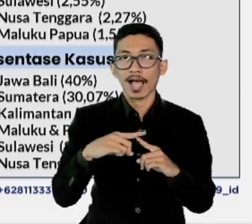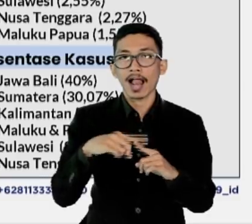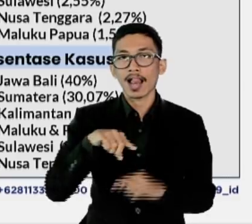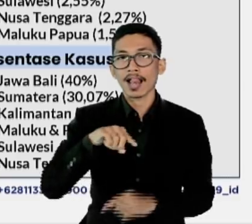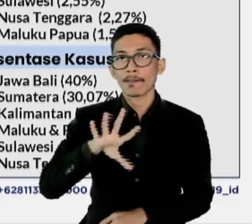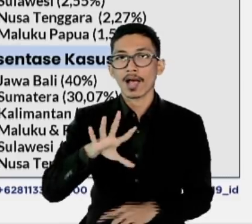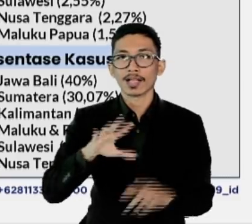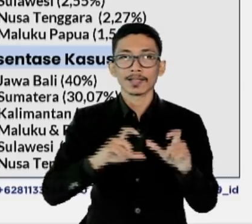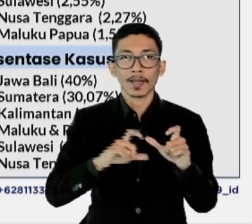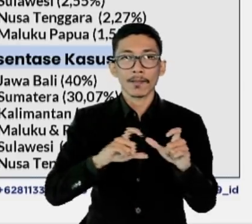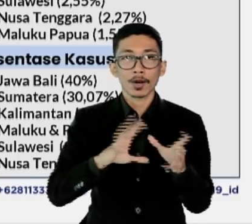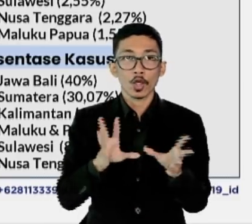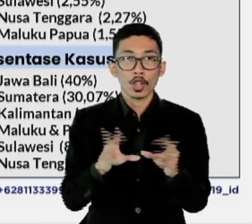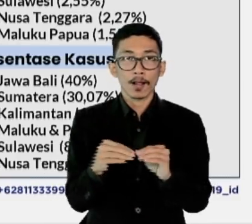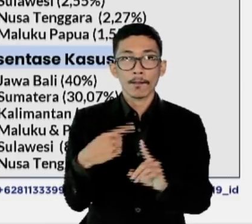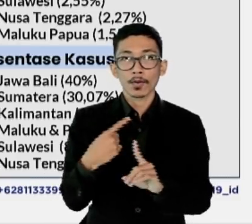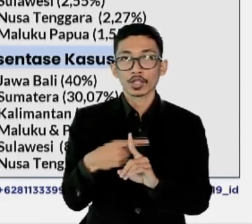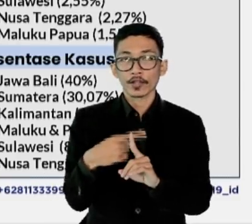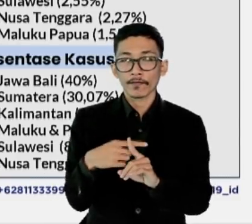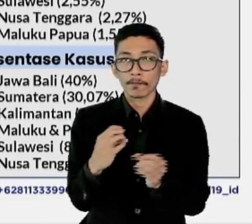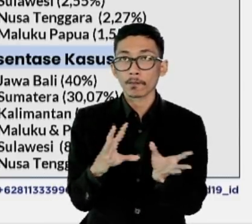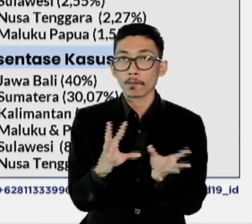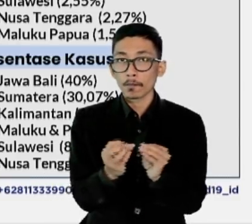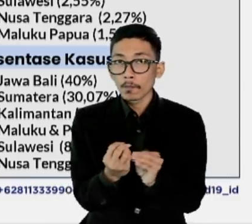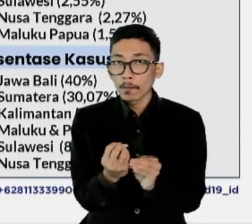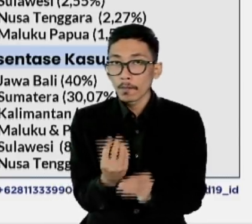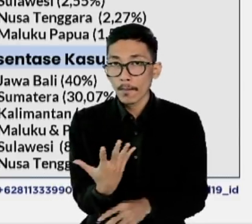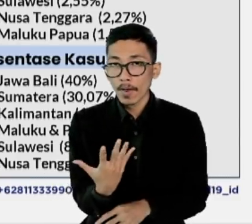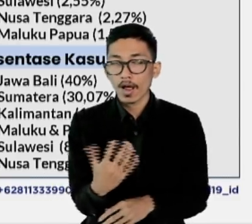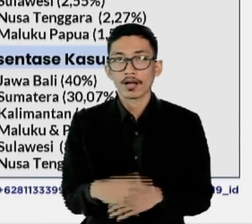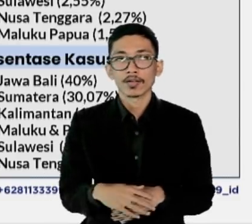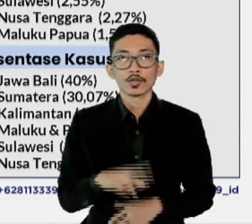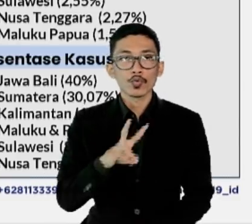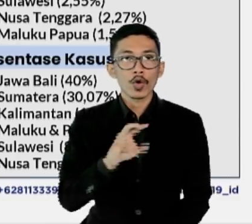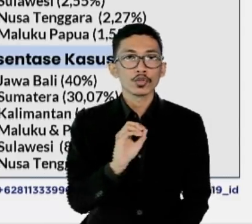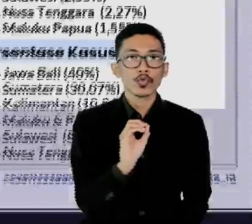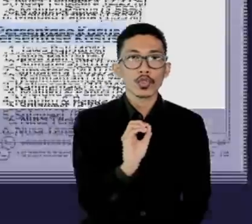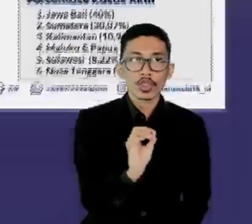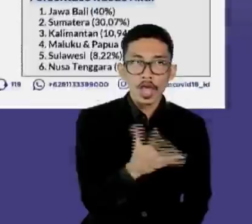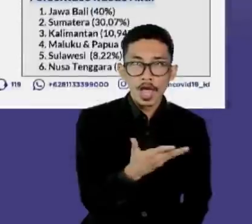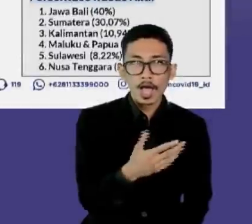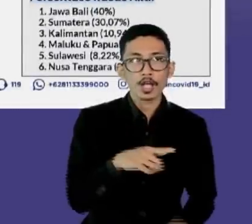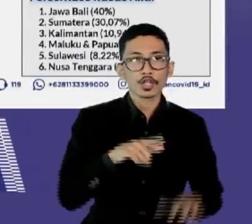kasus positif di Pulau Jawa Bali telah mencapai angka